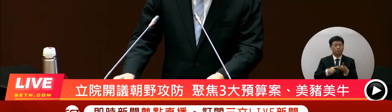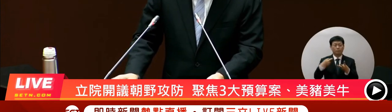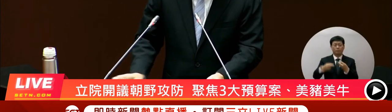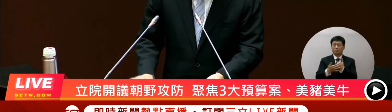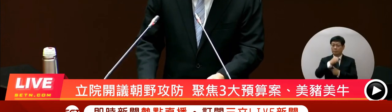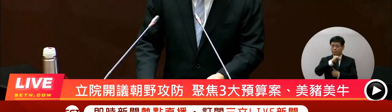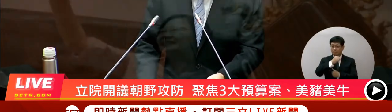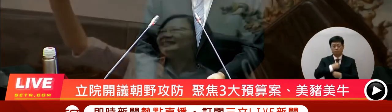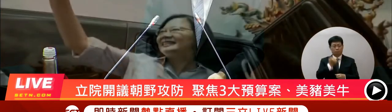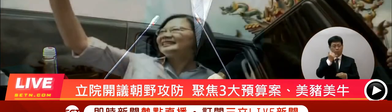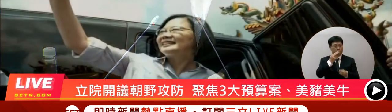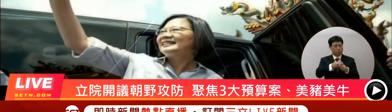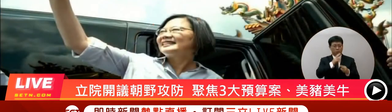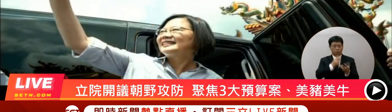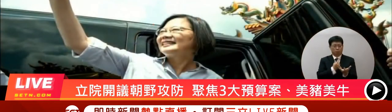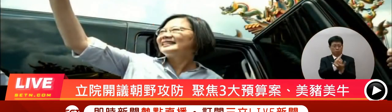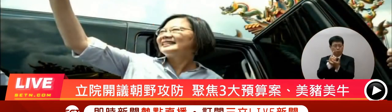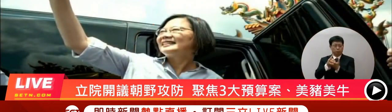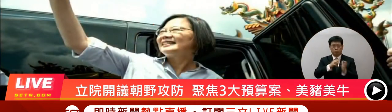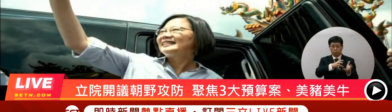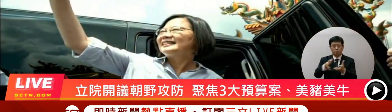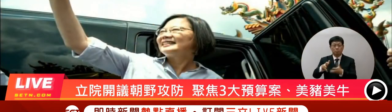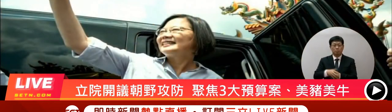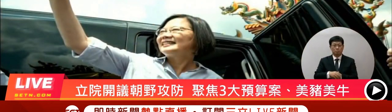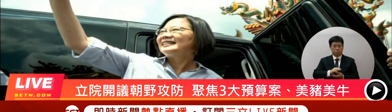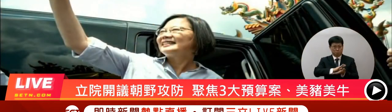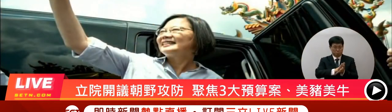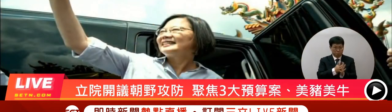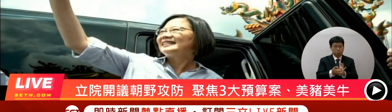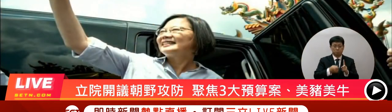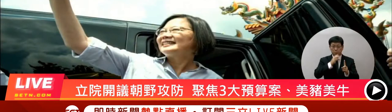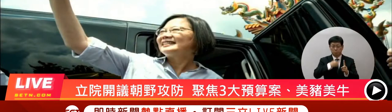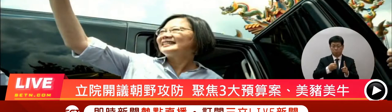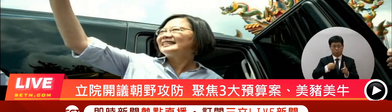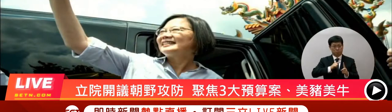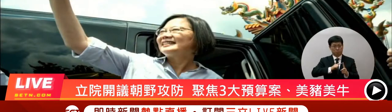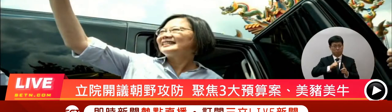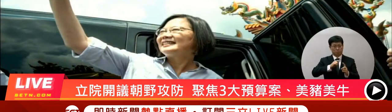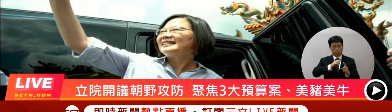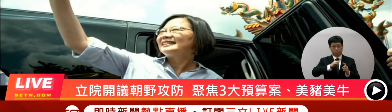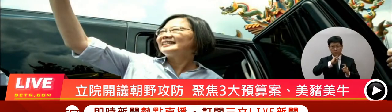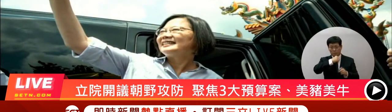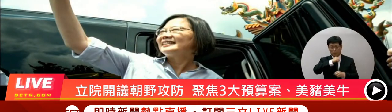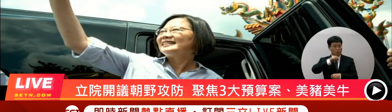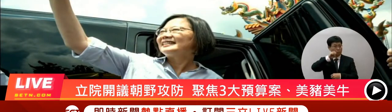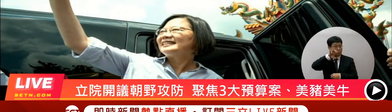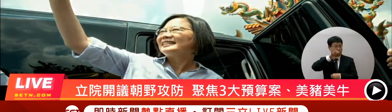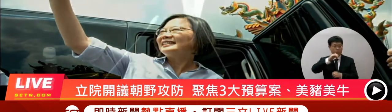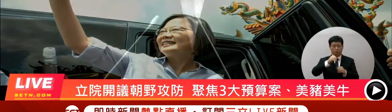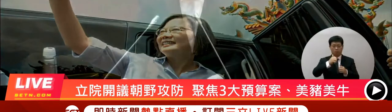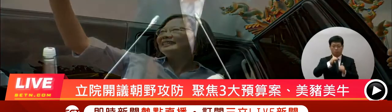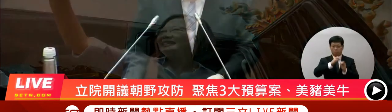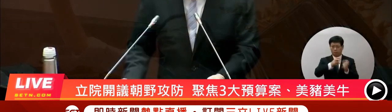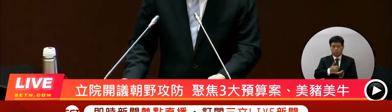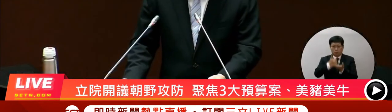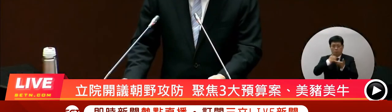自信地走向世界，成为让国人骄傲、让世界尊敬的国